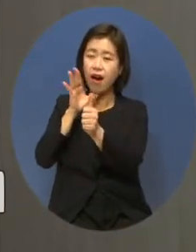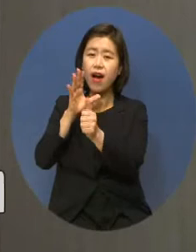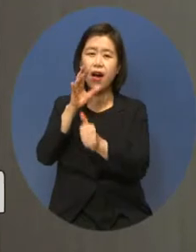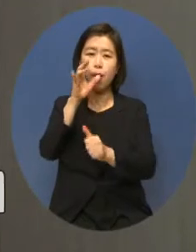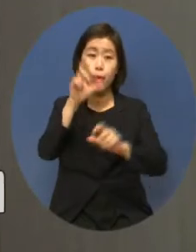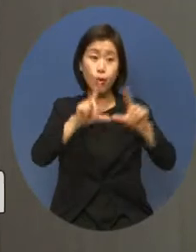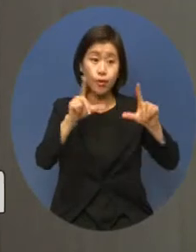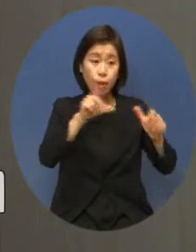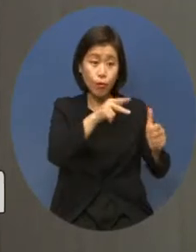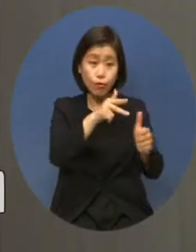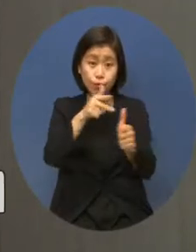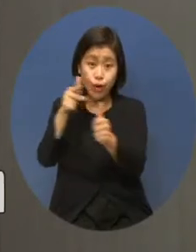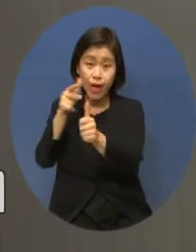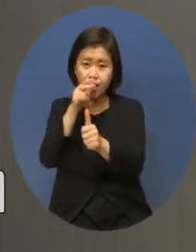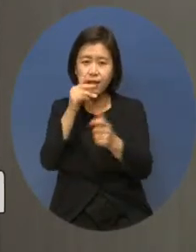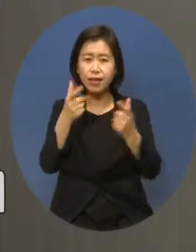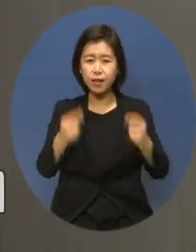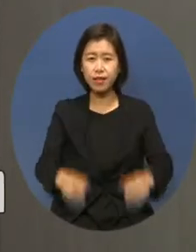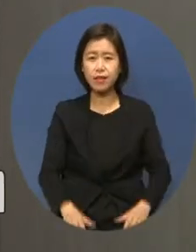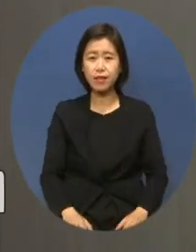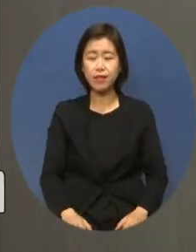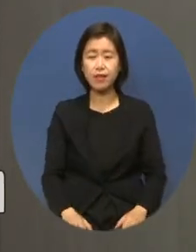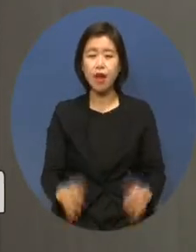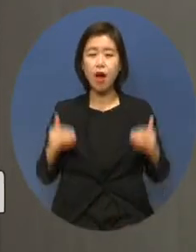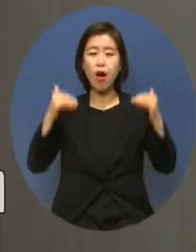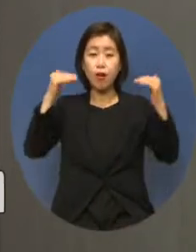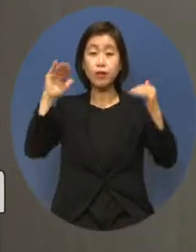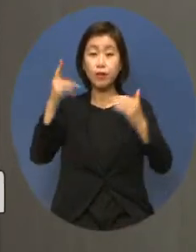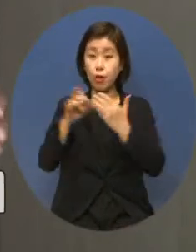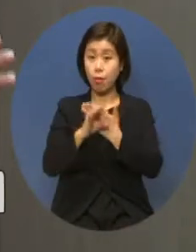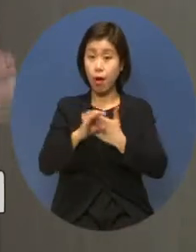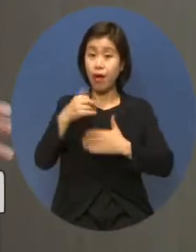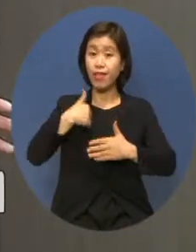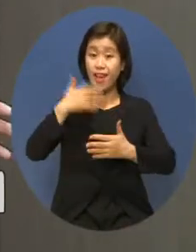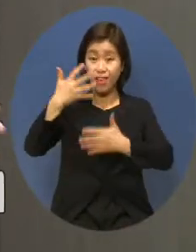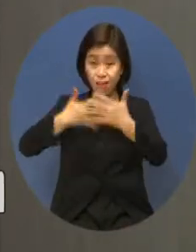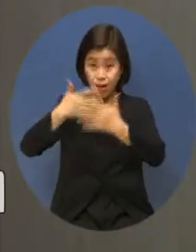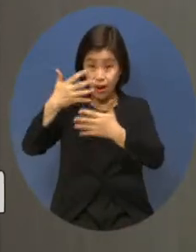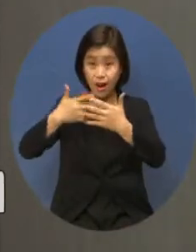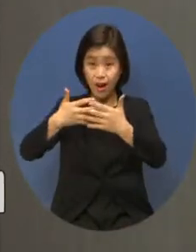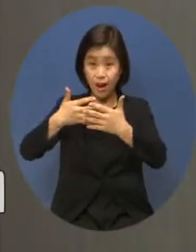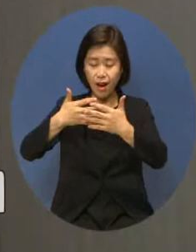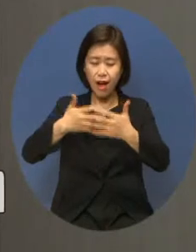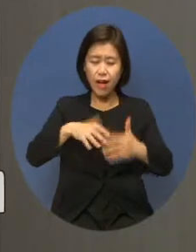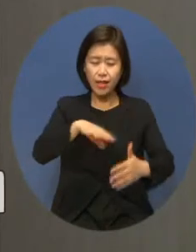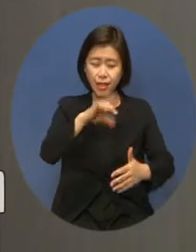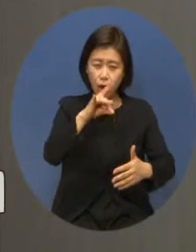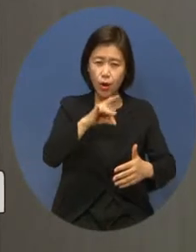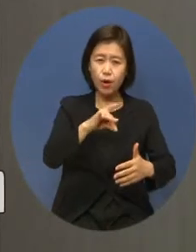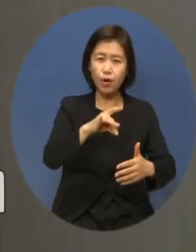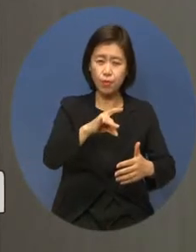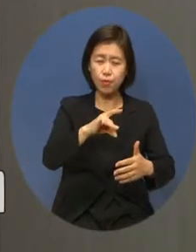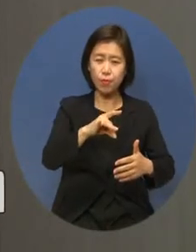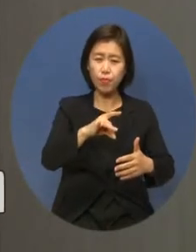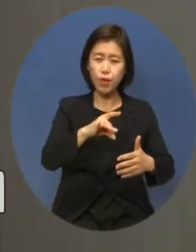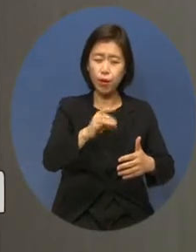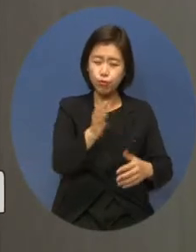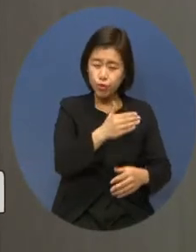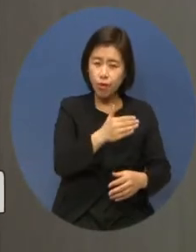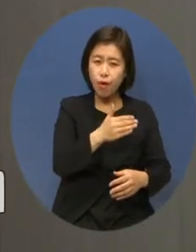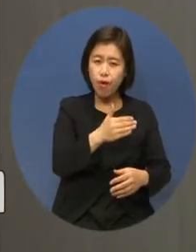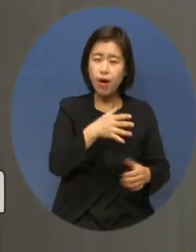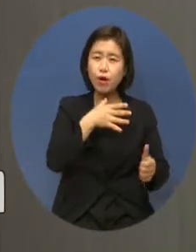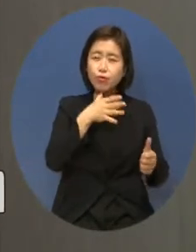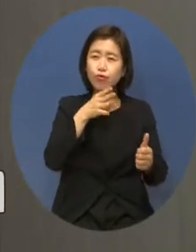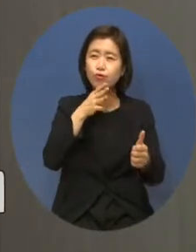되면도 계속 시간 속에서 찍어가면서 결국에는 이 두 자매가 진짜로 어떻게 무사히 할머니가 되어가는지를